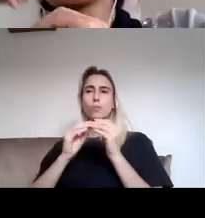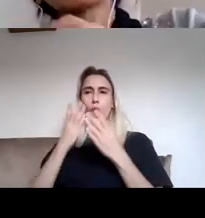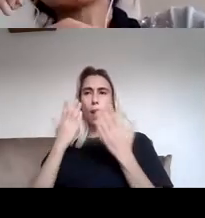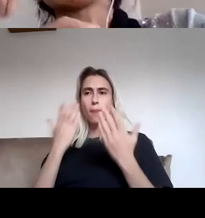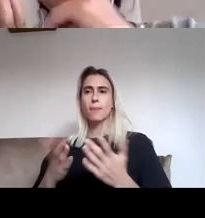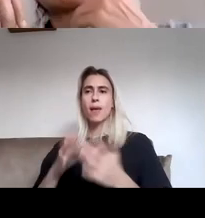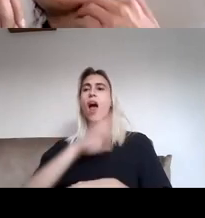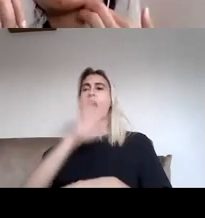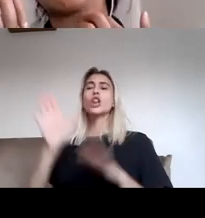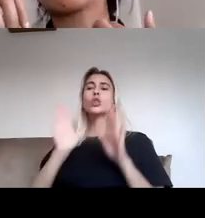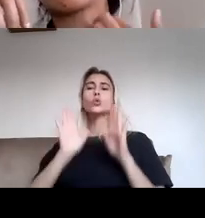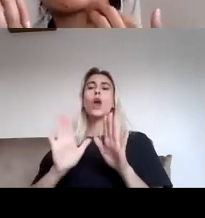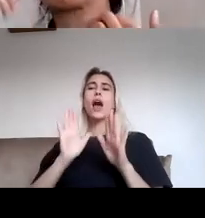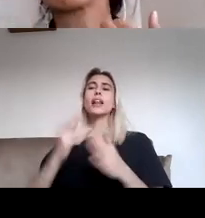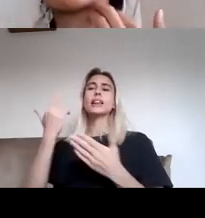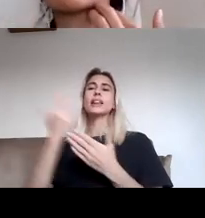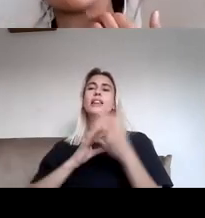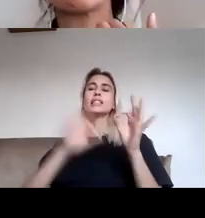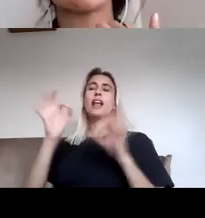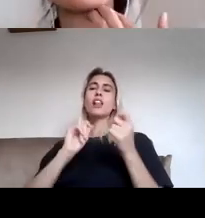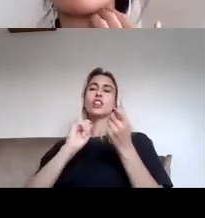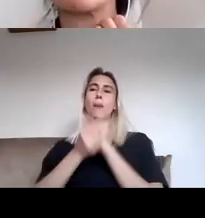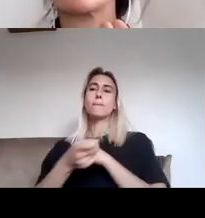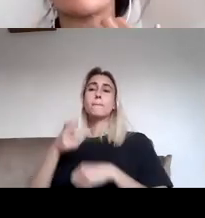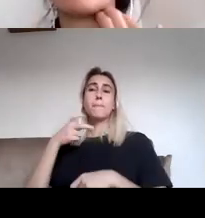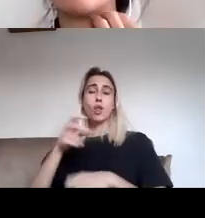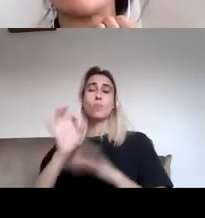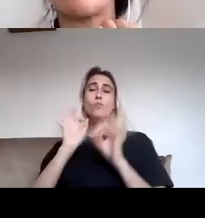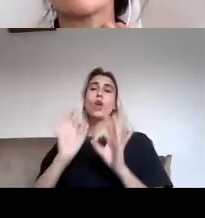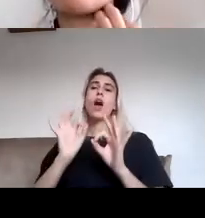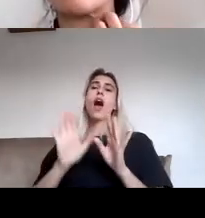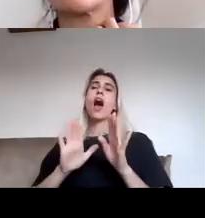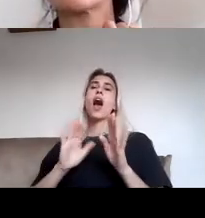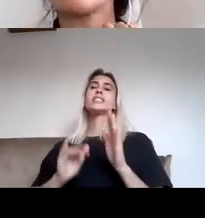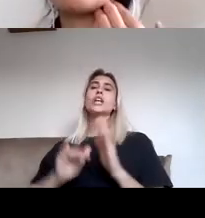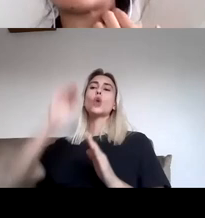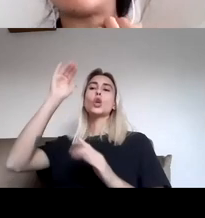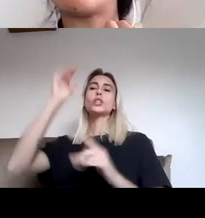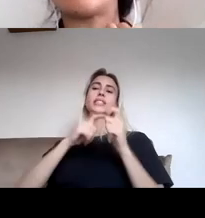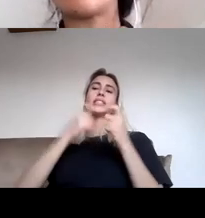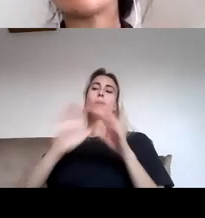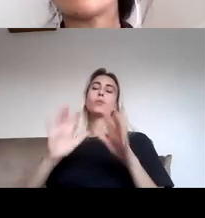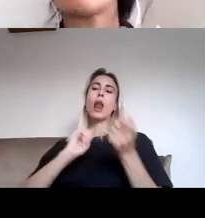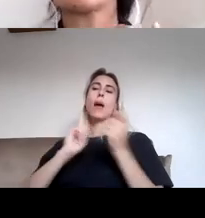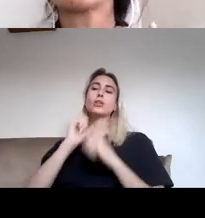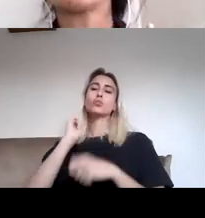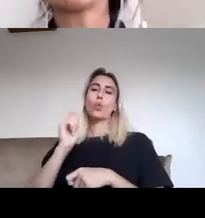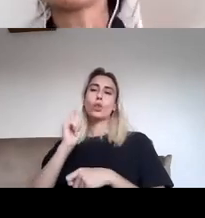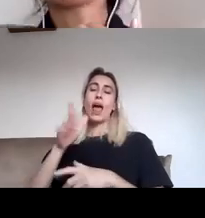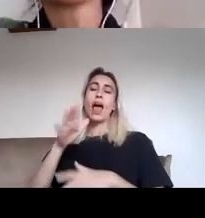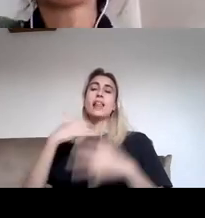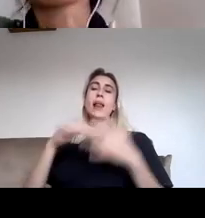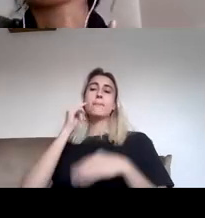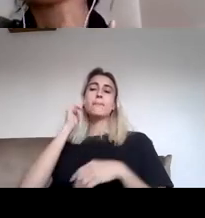her bir duraktaki dizayn değişiyor biliyorsunuz. Metroysa mutlaka asansör sistemleri kullanmak zorundasınız engelli bireyler için. Şöyle